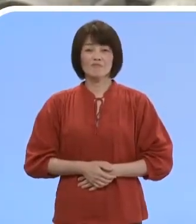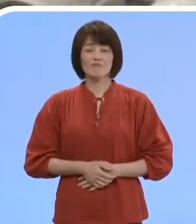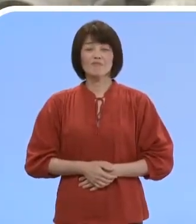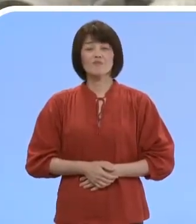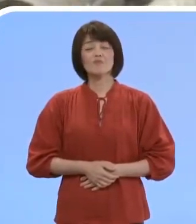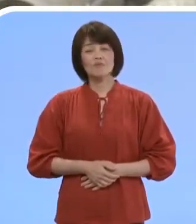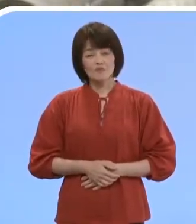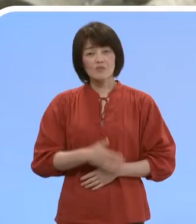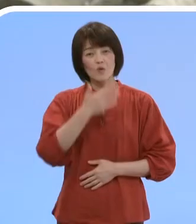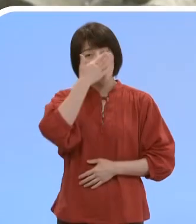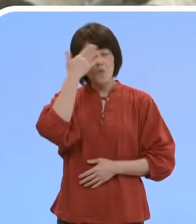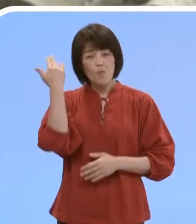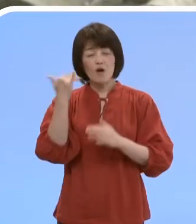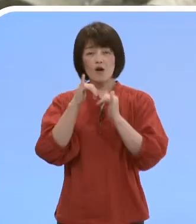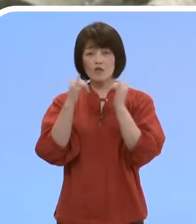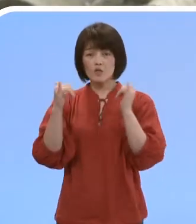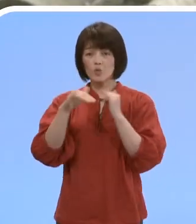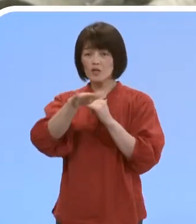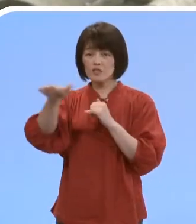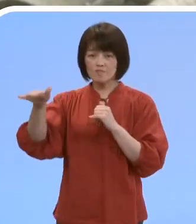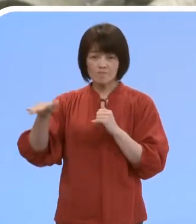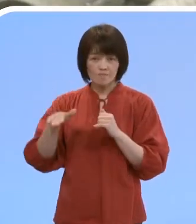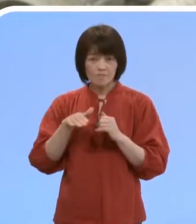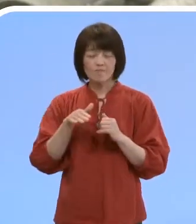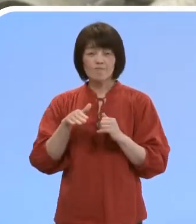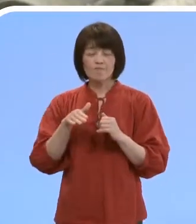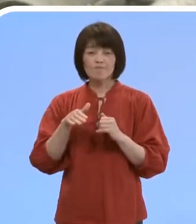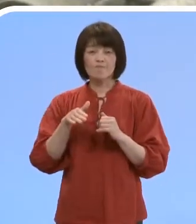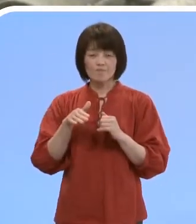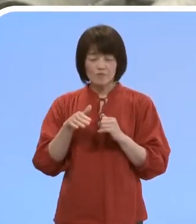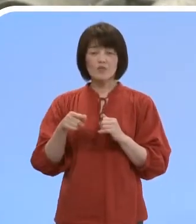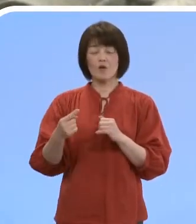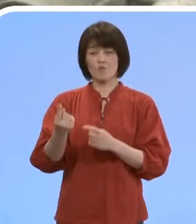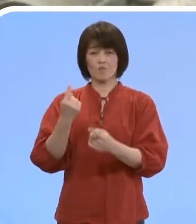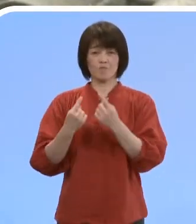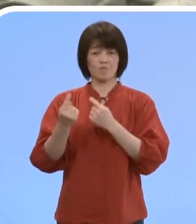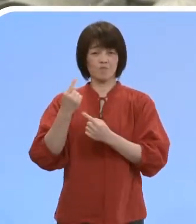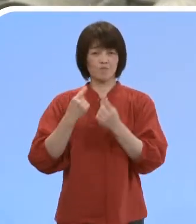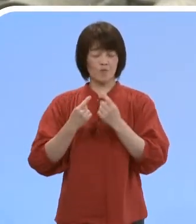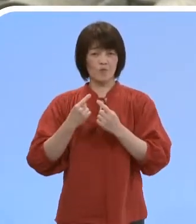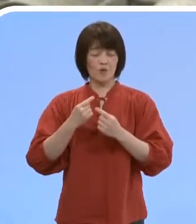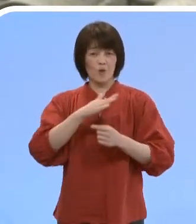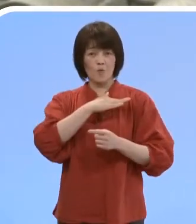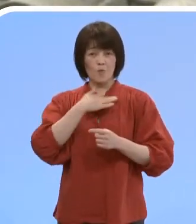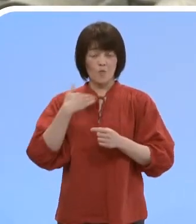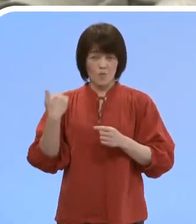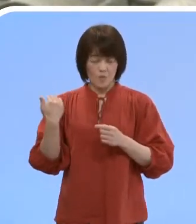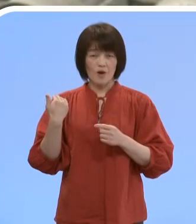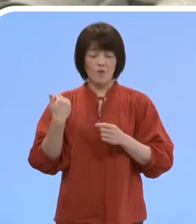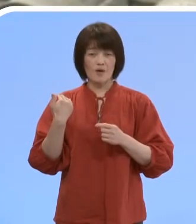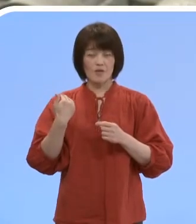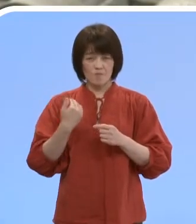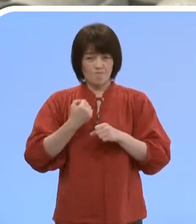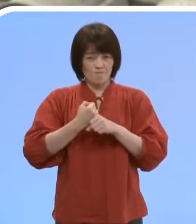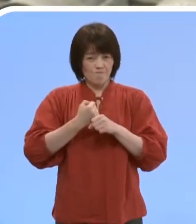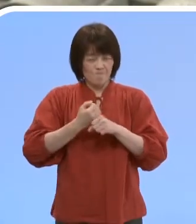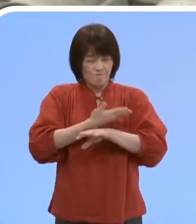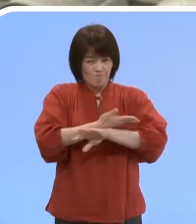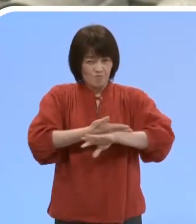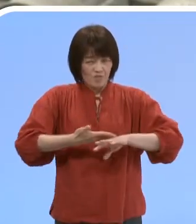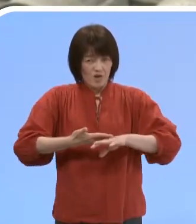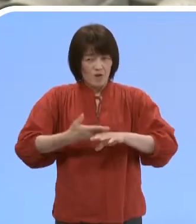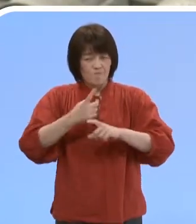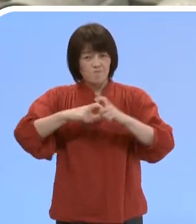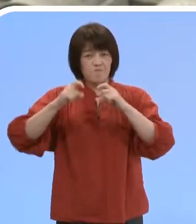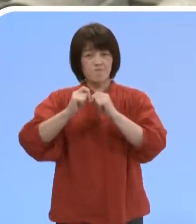若い、ね、世代がこうどんどんこう我々の作ってきた道をもっと広